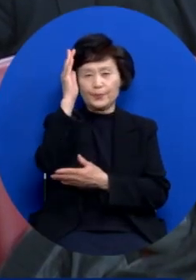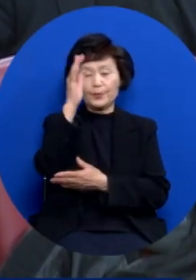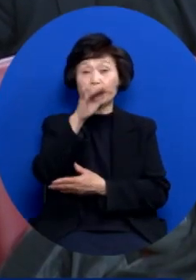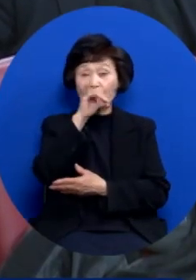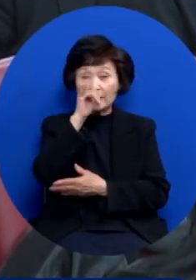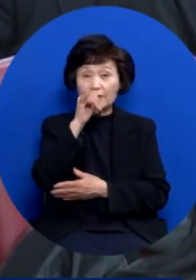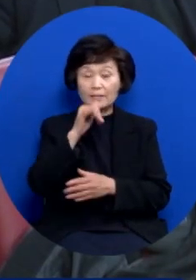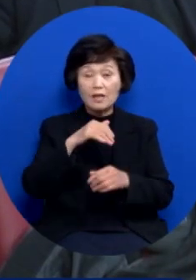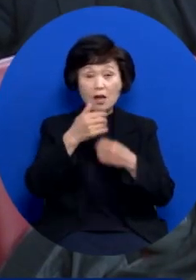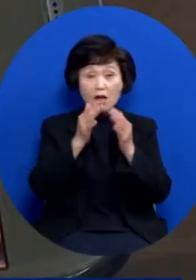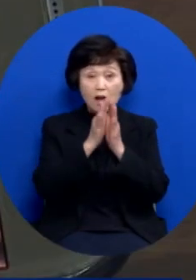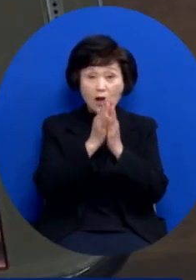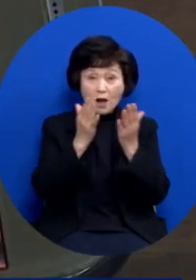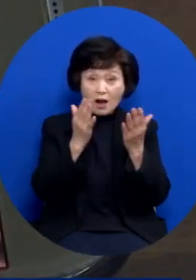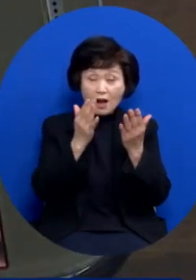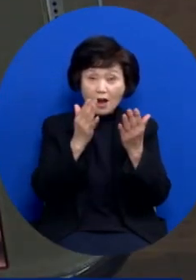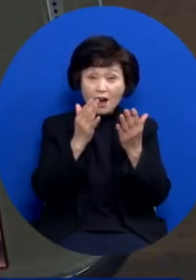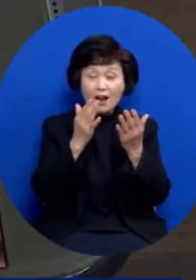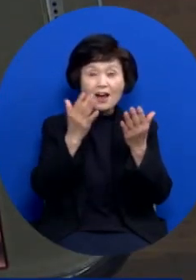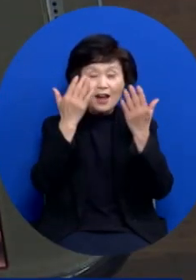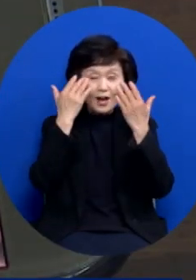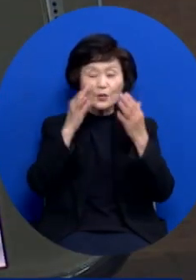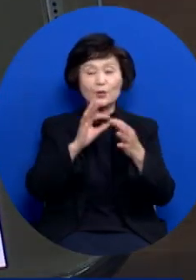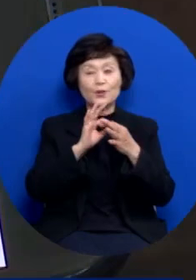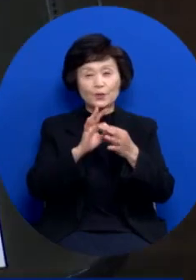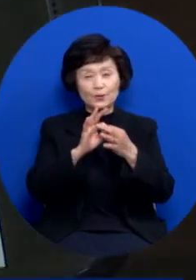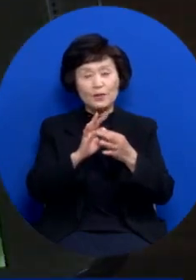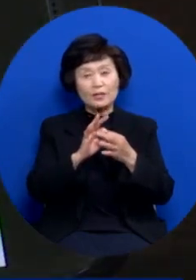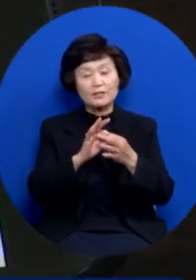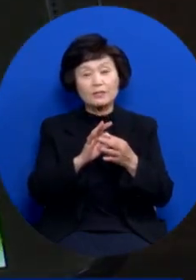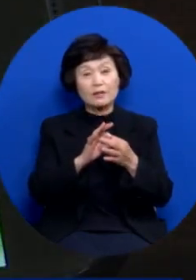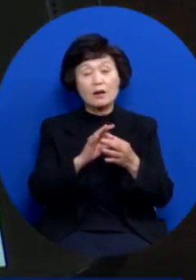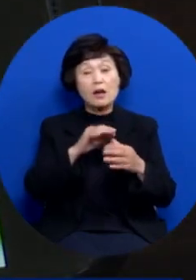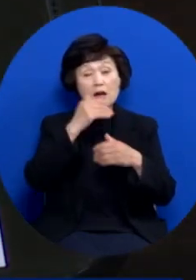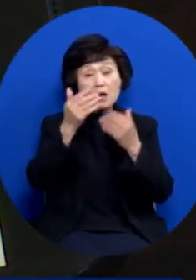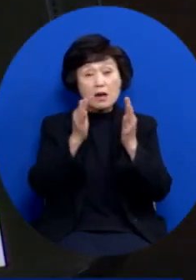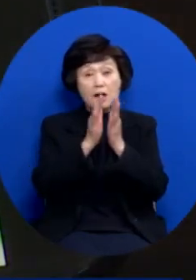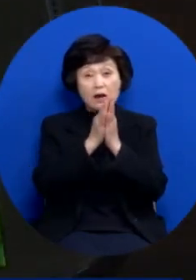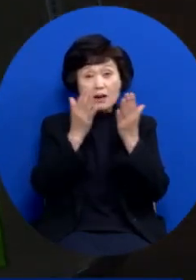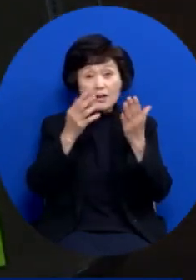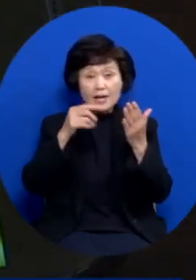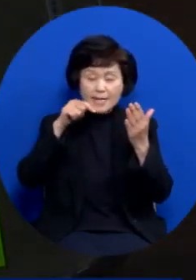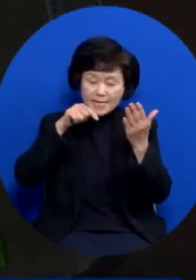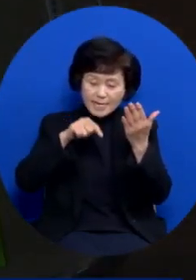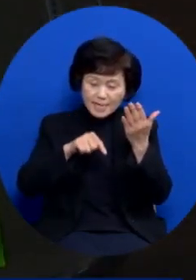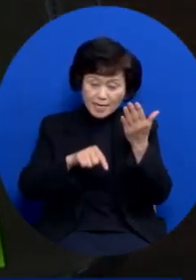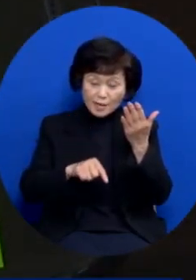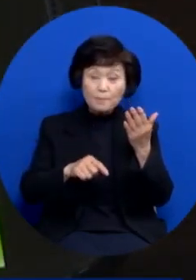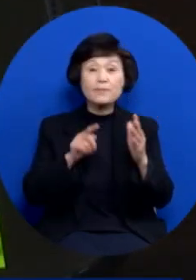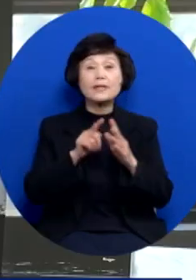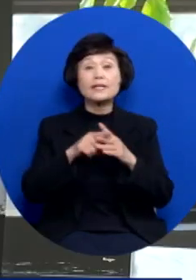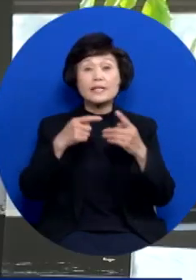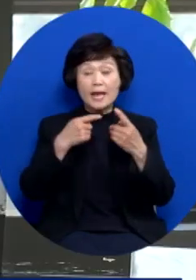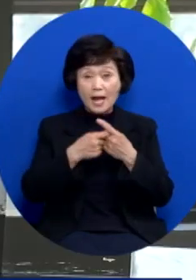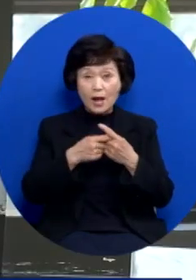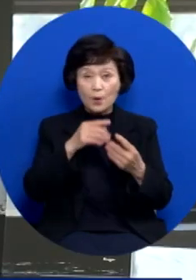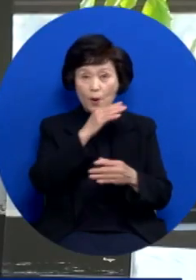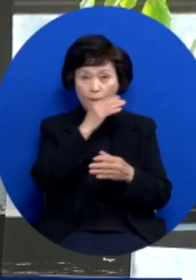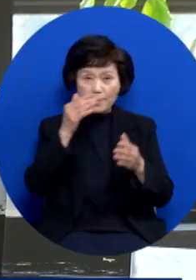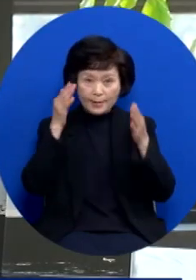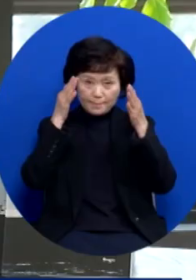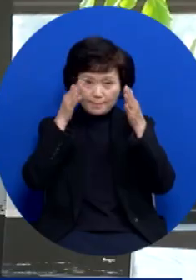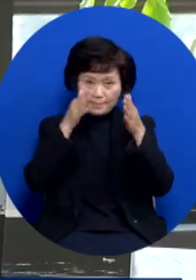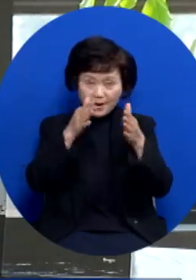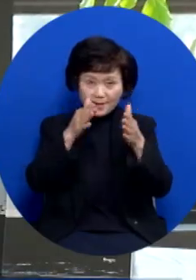바이블 아카데미를 통해서 성도들이 성경을 깊이 알아감으로 인해서 올바른 방향 제시를